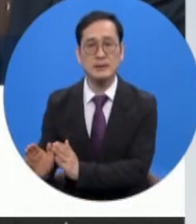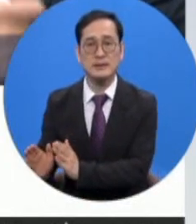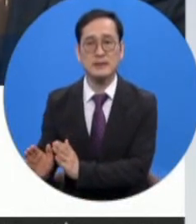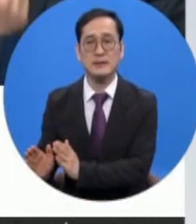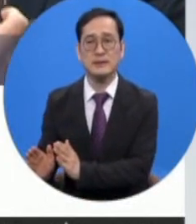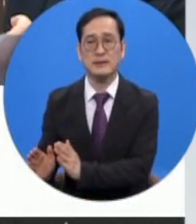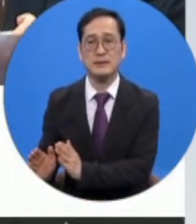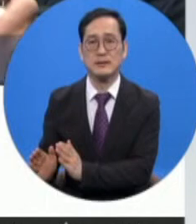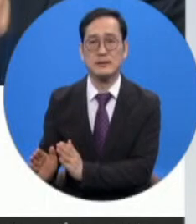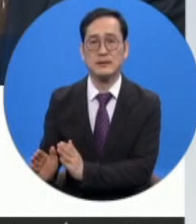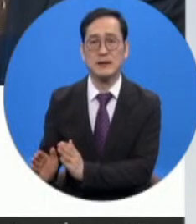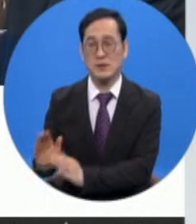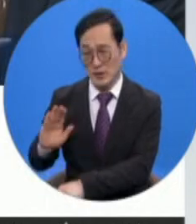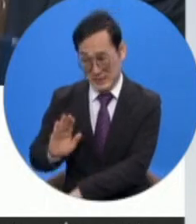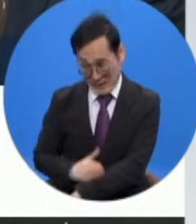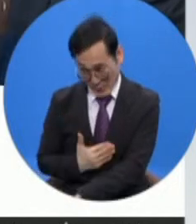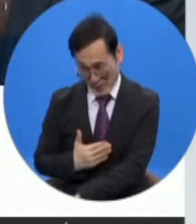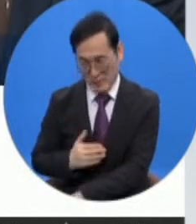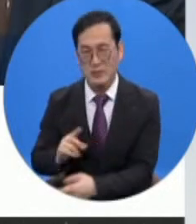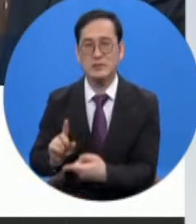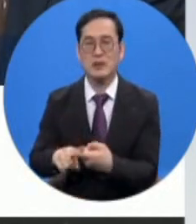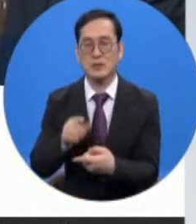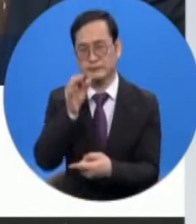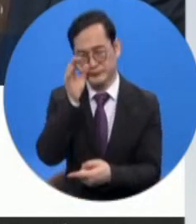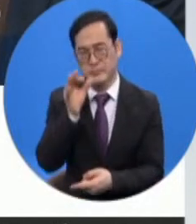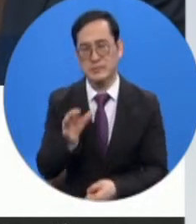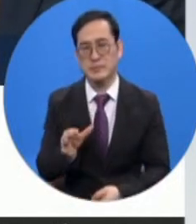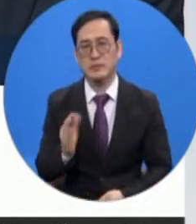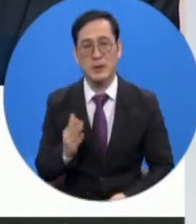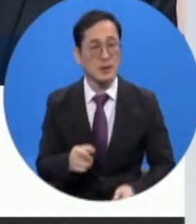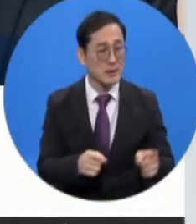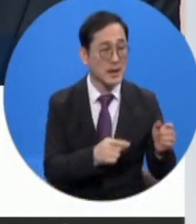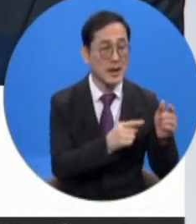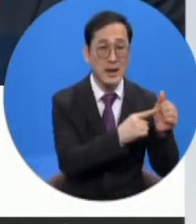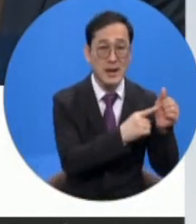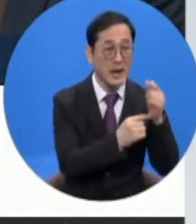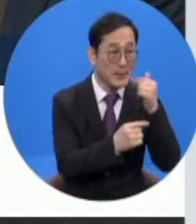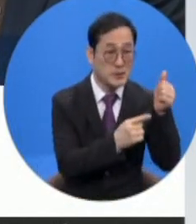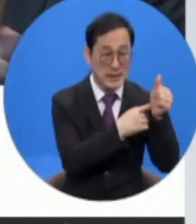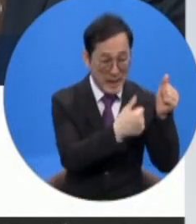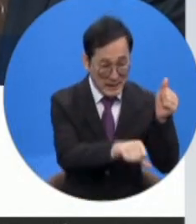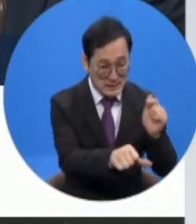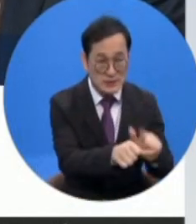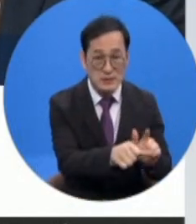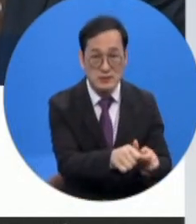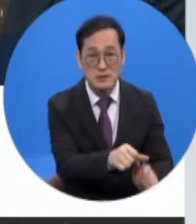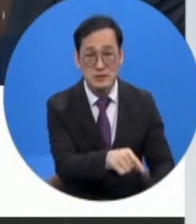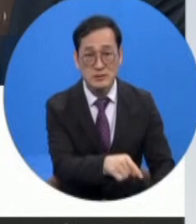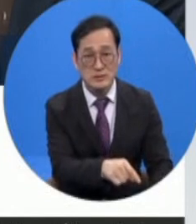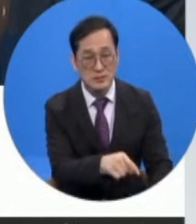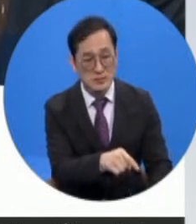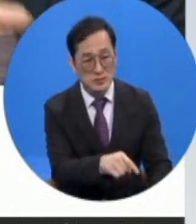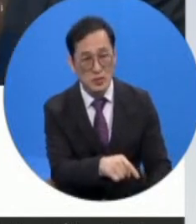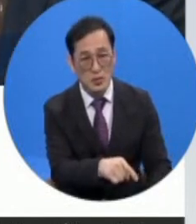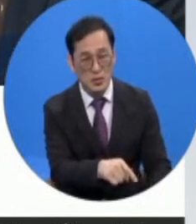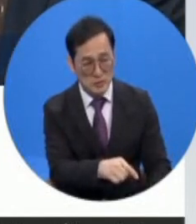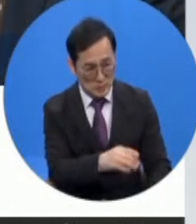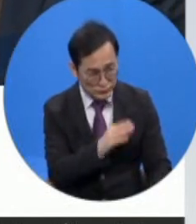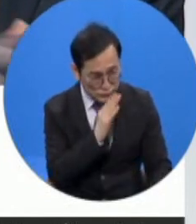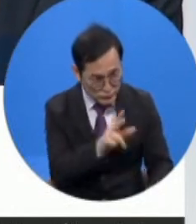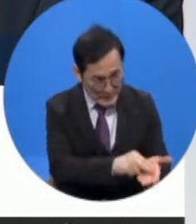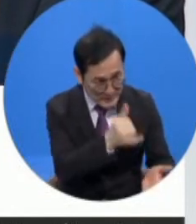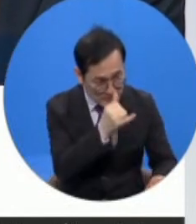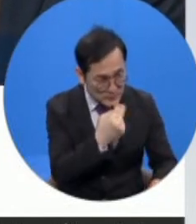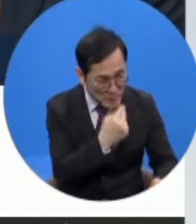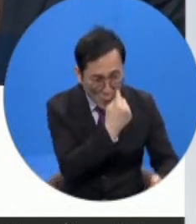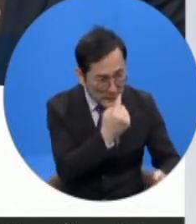결국은 이재명 후보의 아들 문제에서도 이재명 후보 장남이 결국은 사실관계를 밝히는 게 제일 중요한 것처럼 결국은 김건희 씨가 정확한 내용을 제일 잘